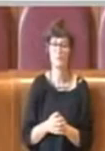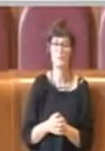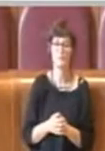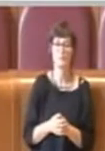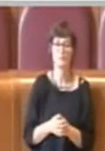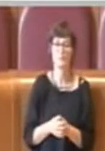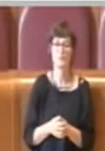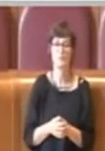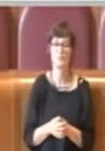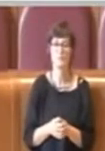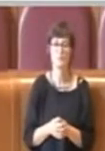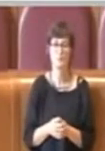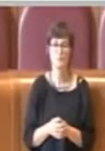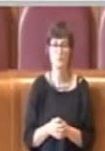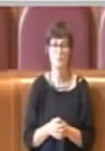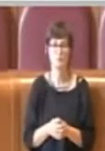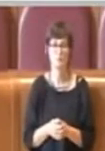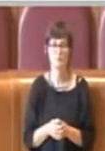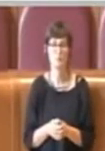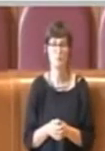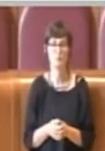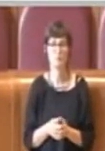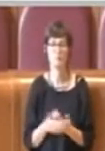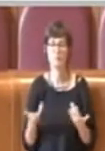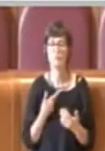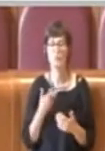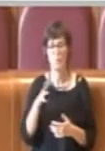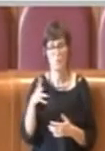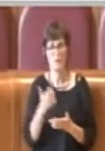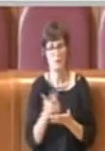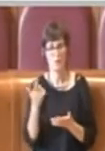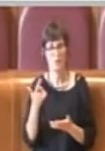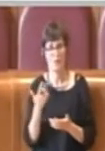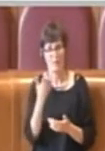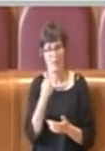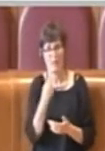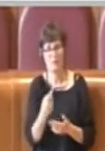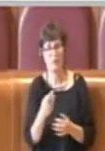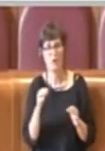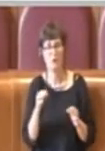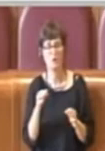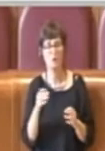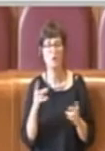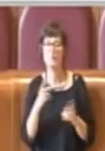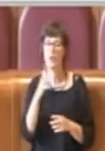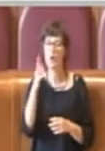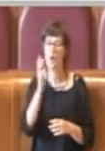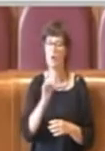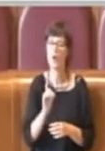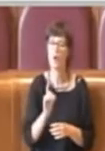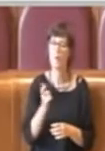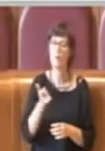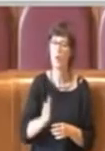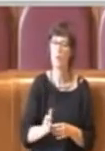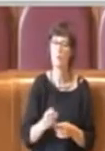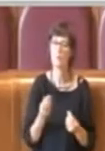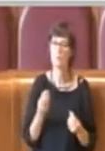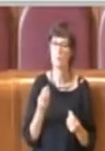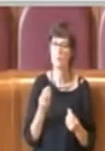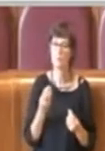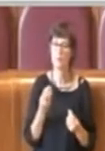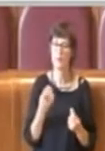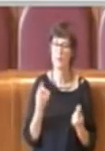Quindi ecco, un'altra cosa importante che voglio dire è che non comprendo però per quale motivo